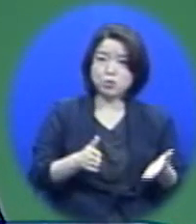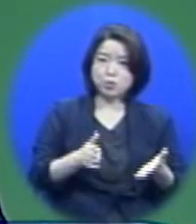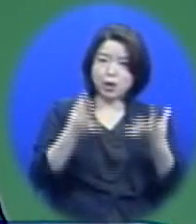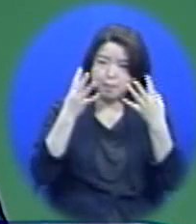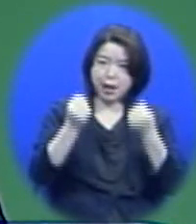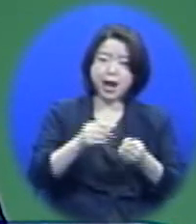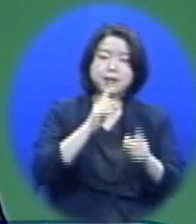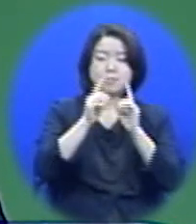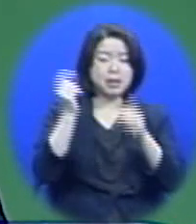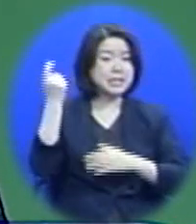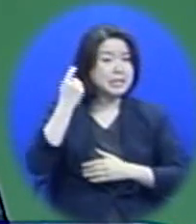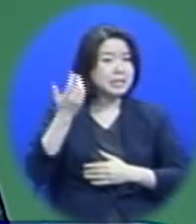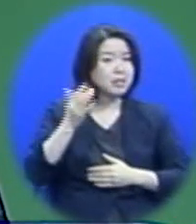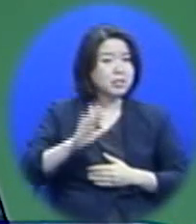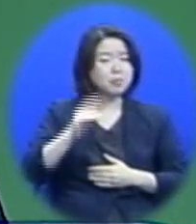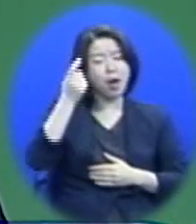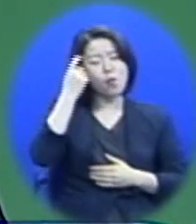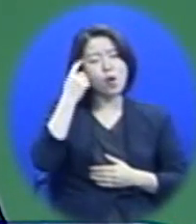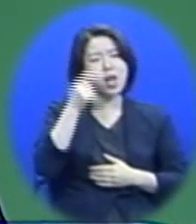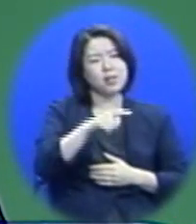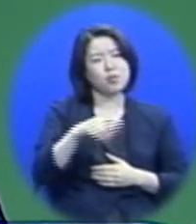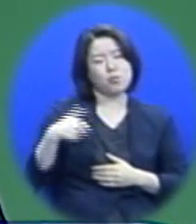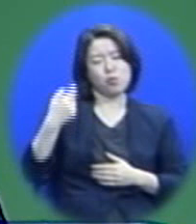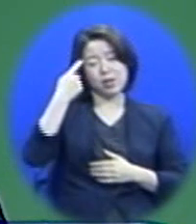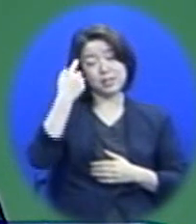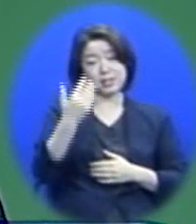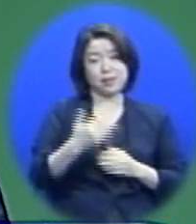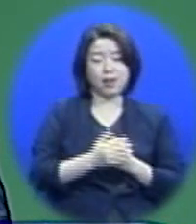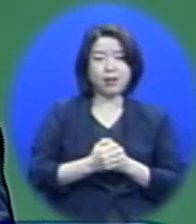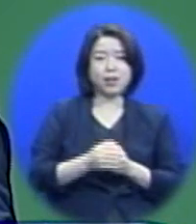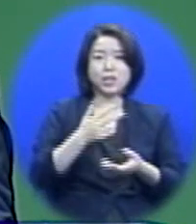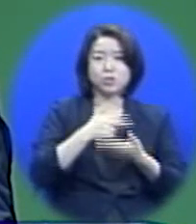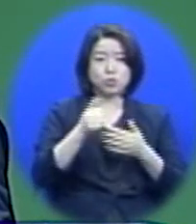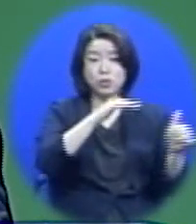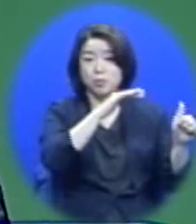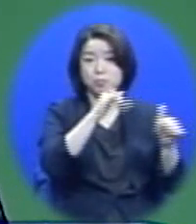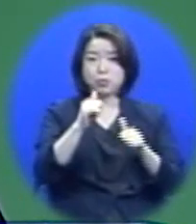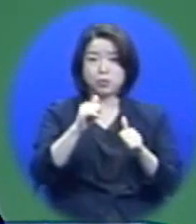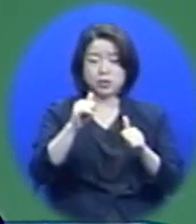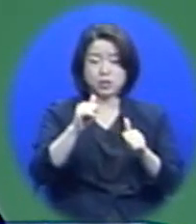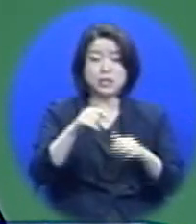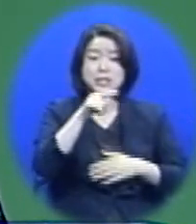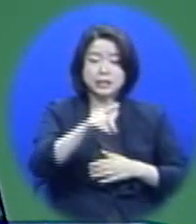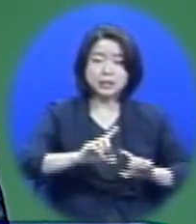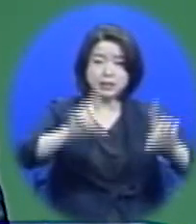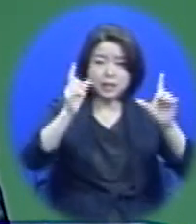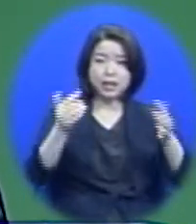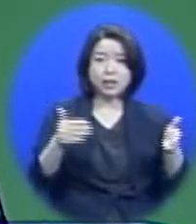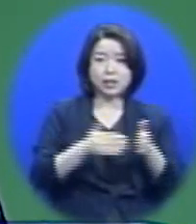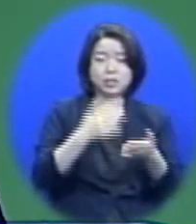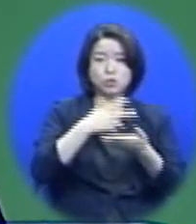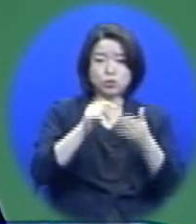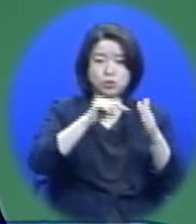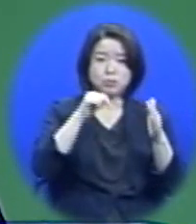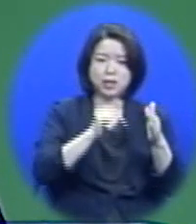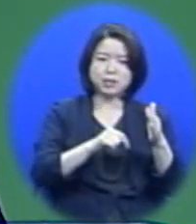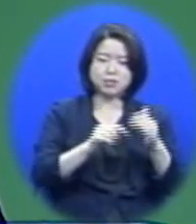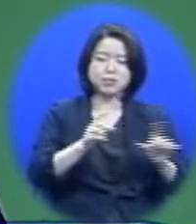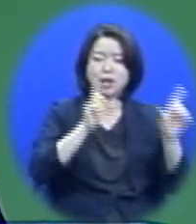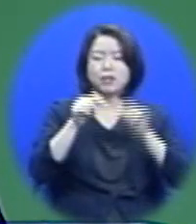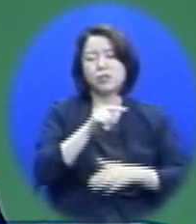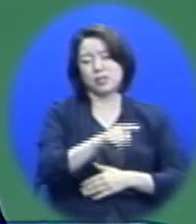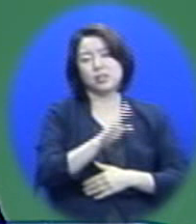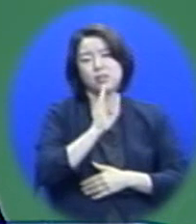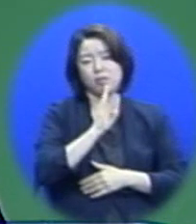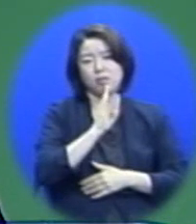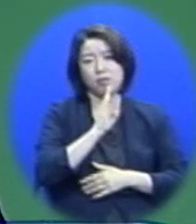수많은 말씀을 들었지만 왜 이걸 몰랐을까? 주님이 부르실 그날까지 주님 안에서 사는 것이 이런 것이구나,